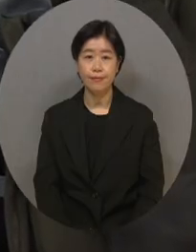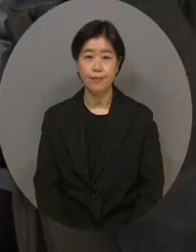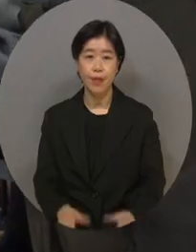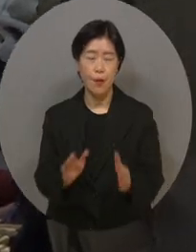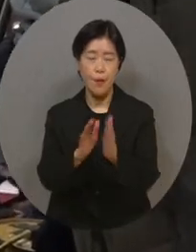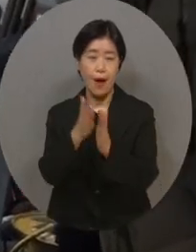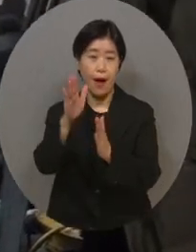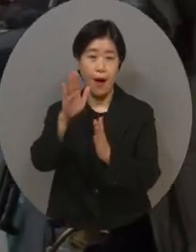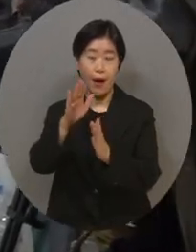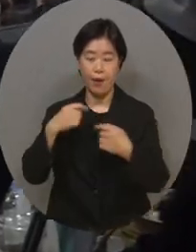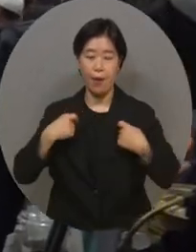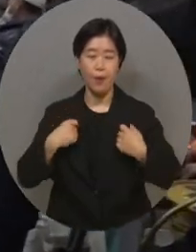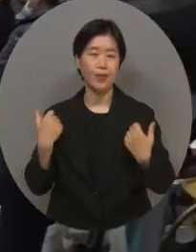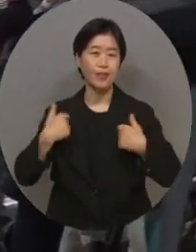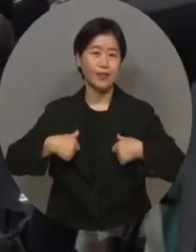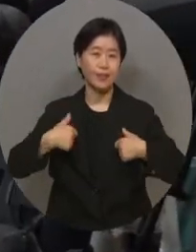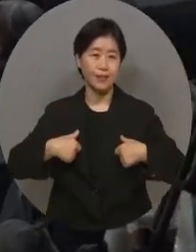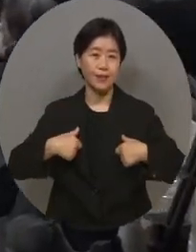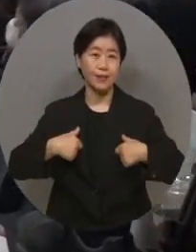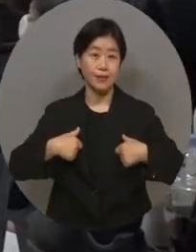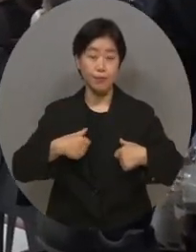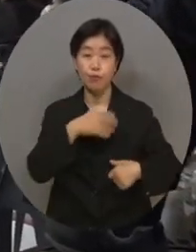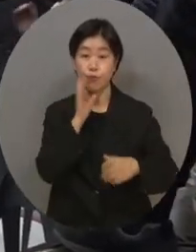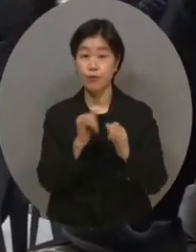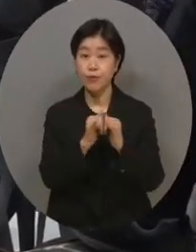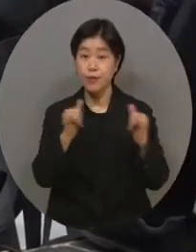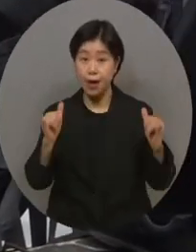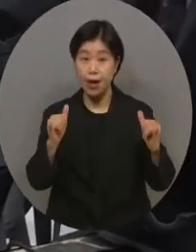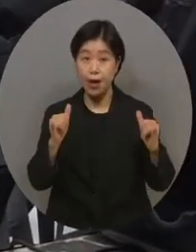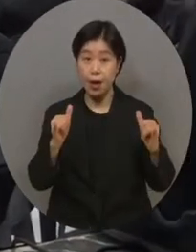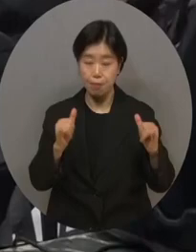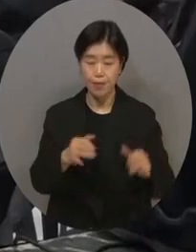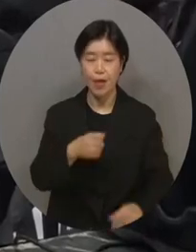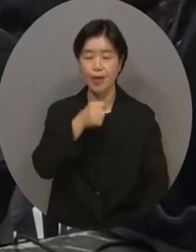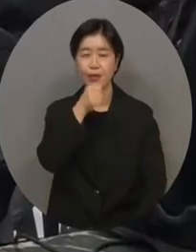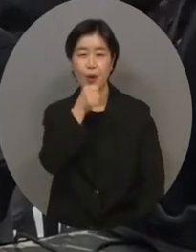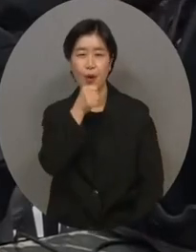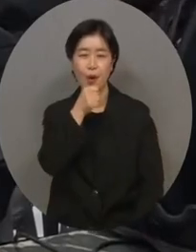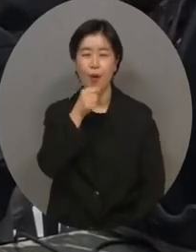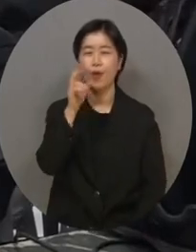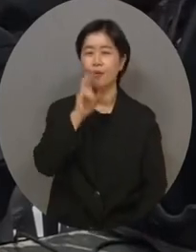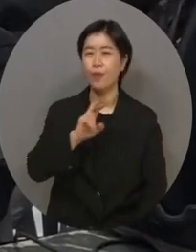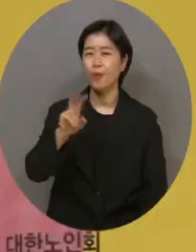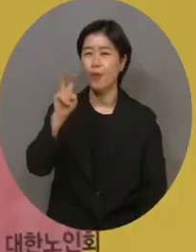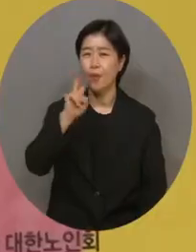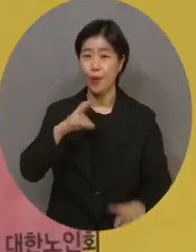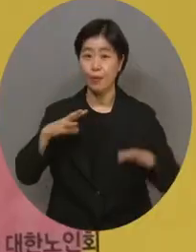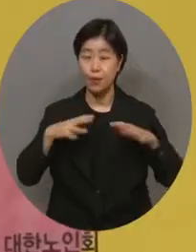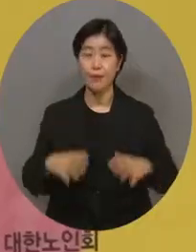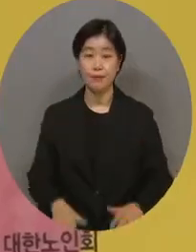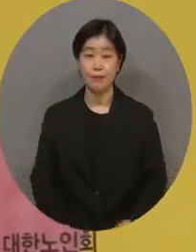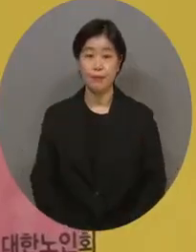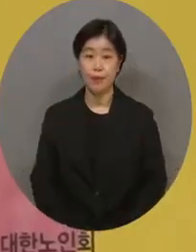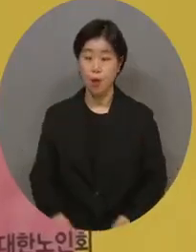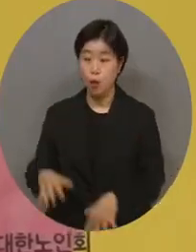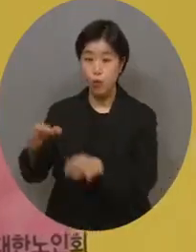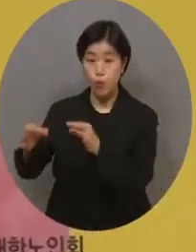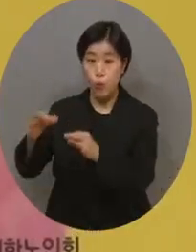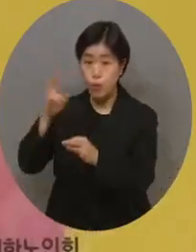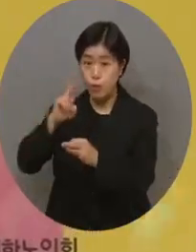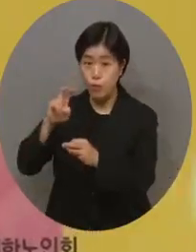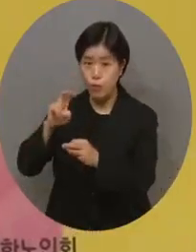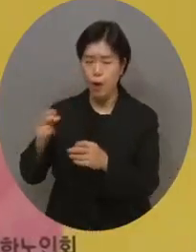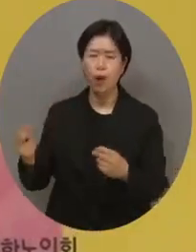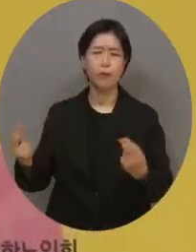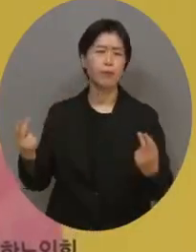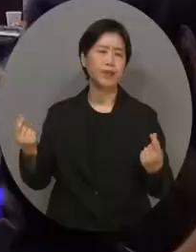화려한 무대 의상을 갖춰 입은 어르신들이 저마다 마이크를 잡고 노래 실력을 뽐냅니다. 프로 가수 못지않은 무대